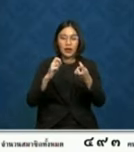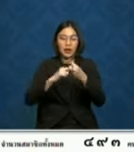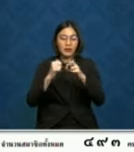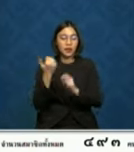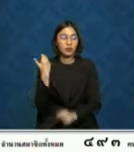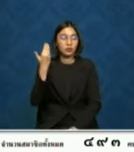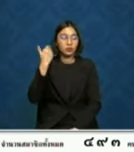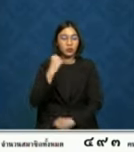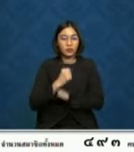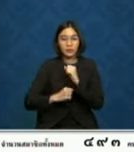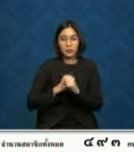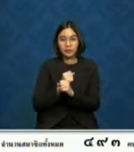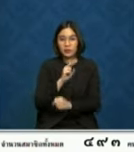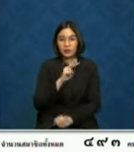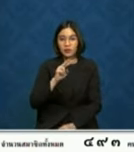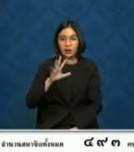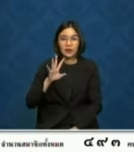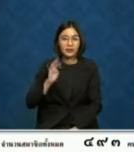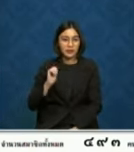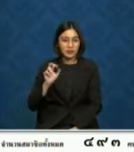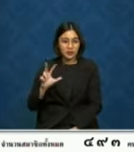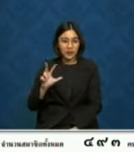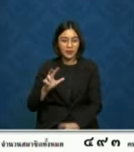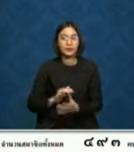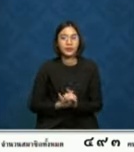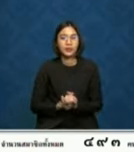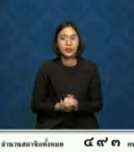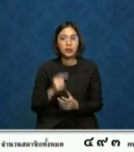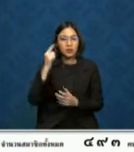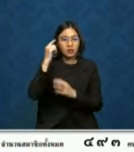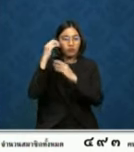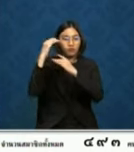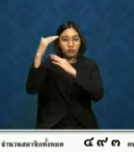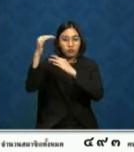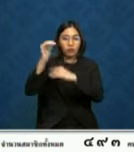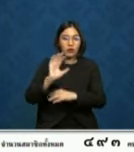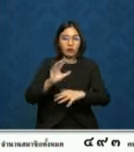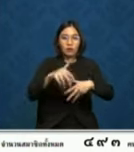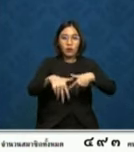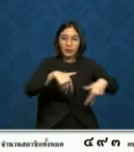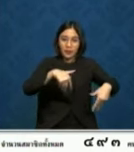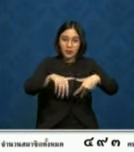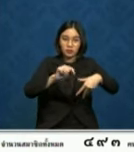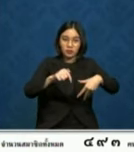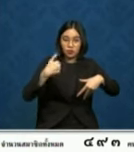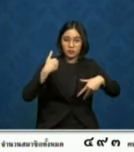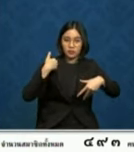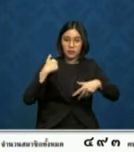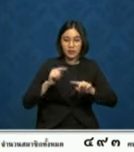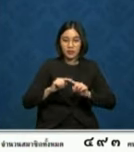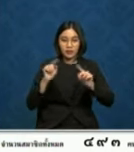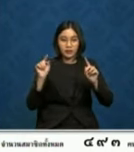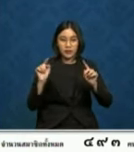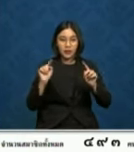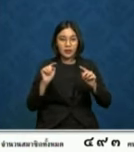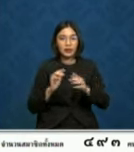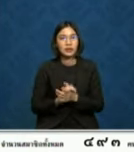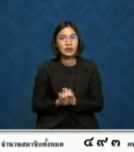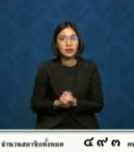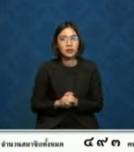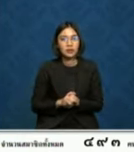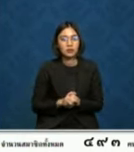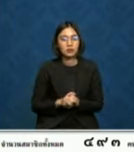เดิมเมื่อตอนปี2543และนั่นก็คือความหวังของพี่น้องประชาชนครับแต่ท่านประธานครับ